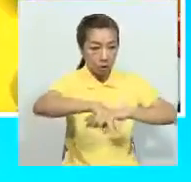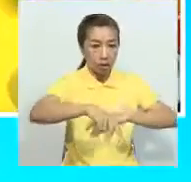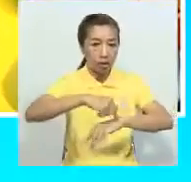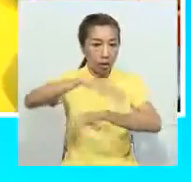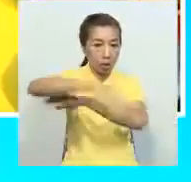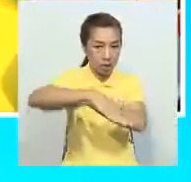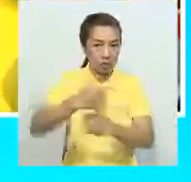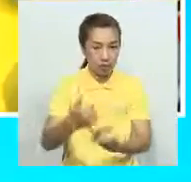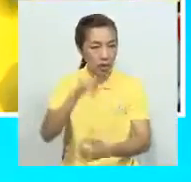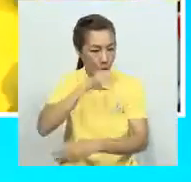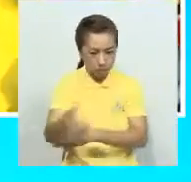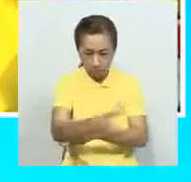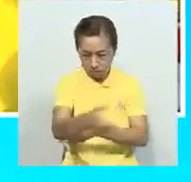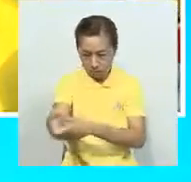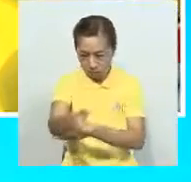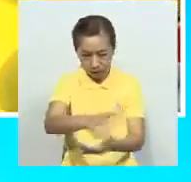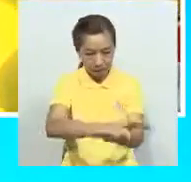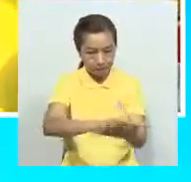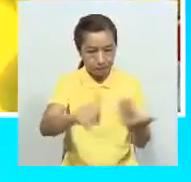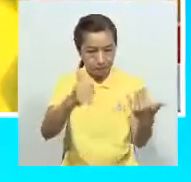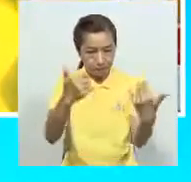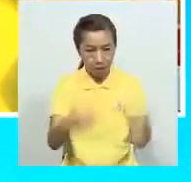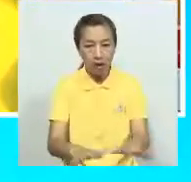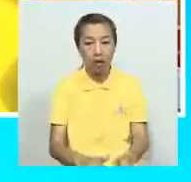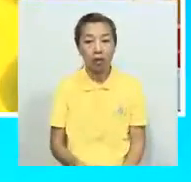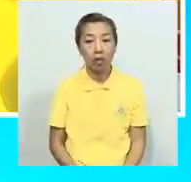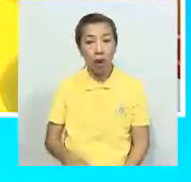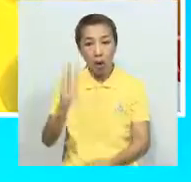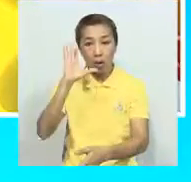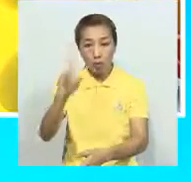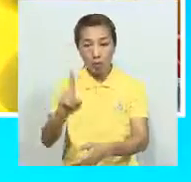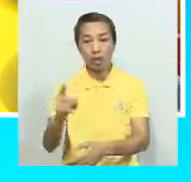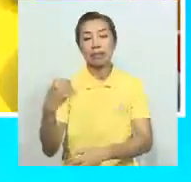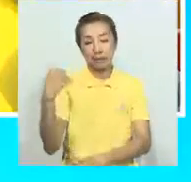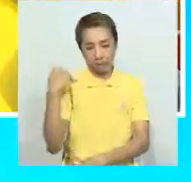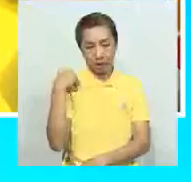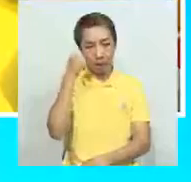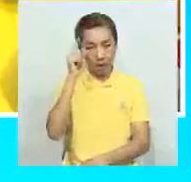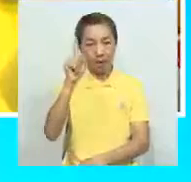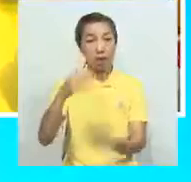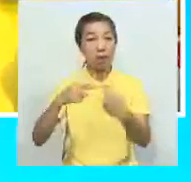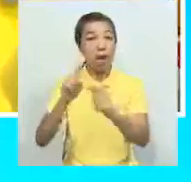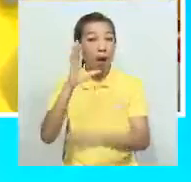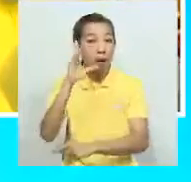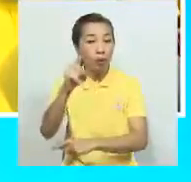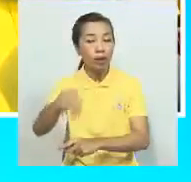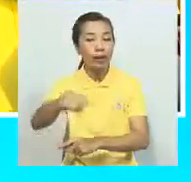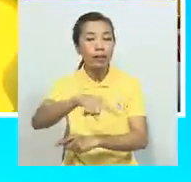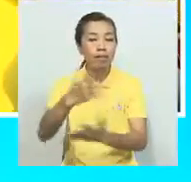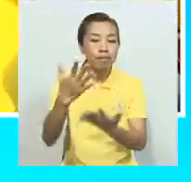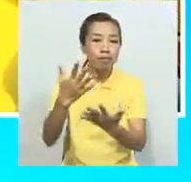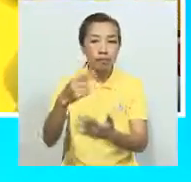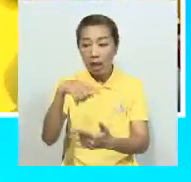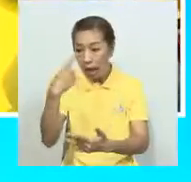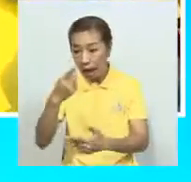ตอนเย็นวันนี้เพื่อว่าประฉีดล้างให้เรียบร้อยแล้วพรุ่งนี้จะมีอีกวันนึงนะครับแต่พรุ่งนี้จะใช้น้อยนิดหนึ่งหาคน